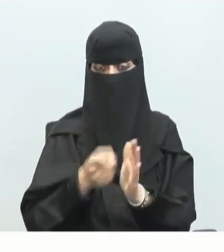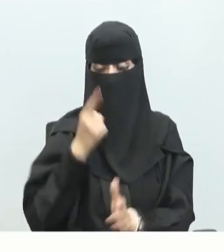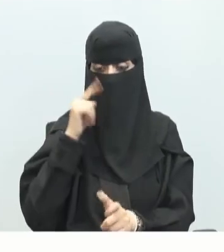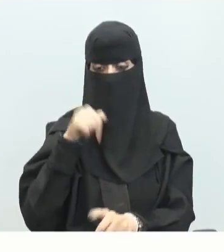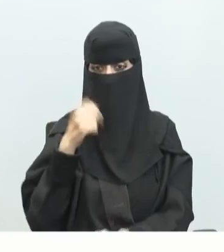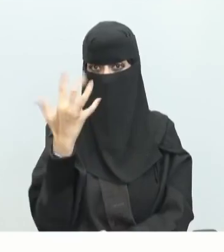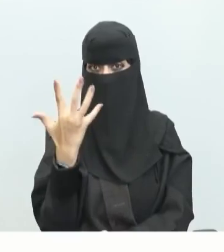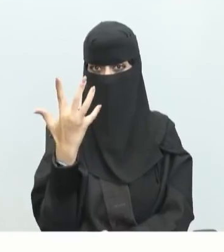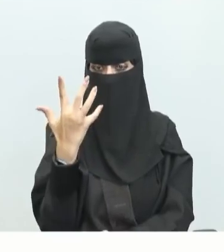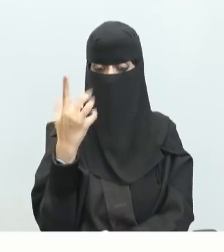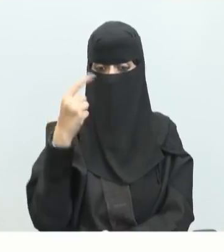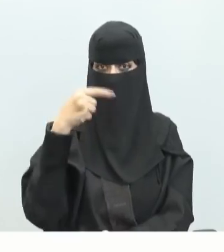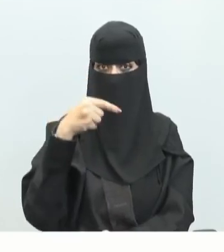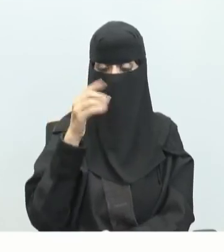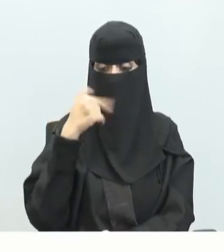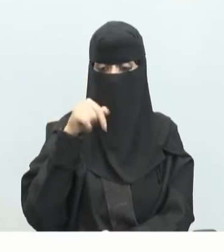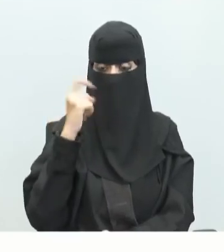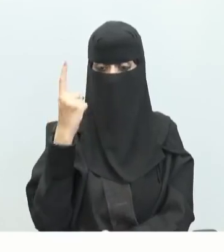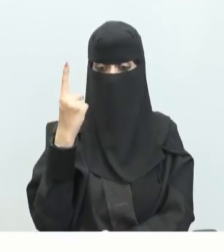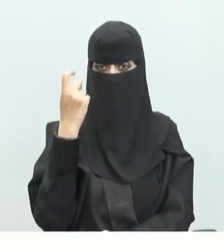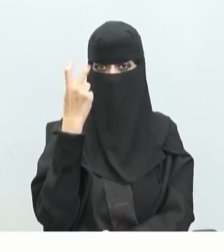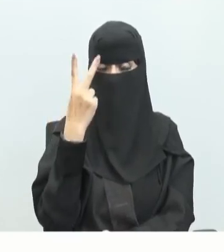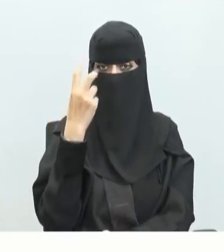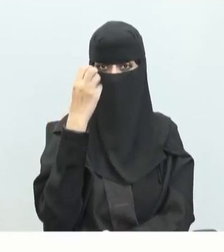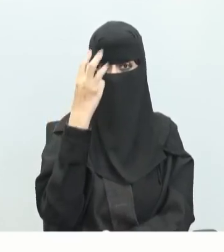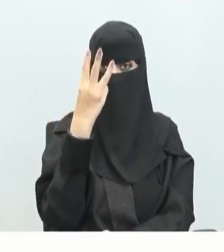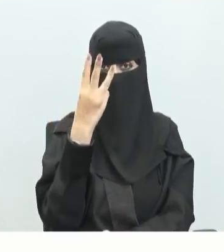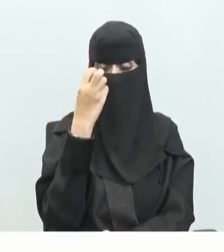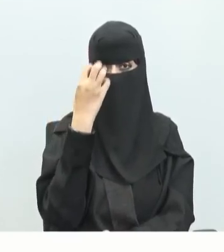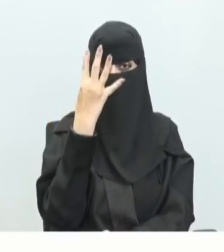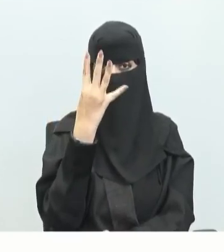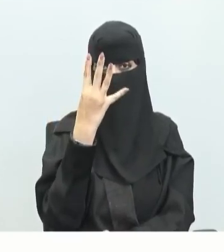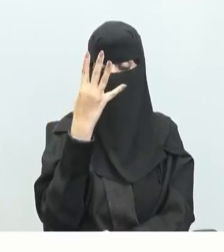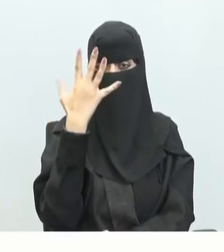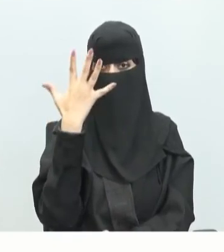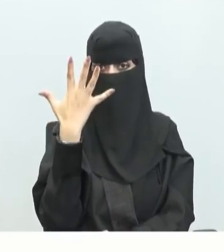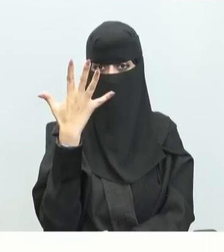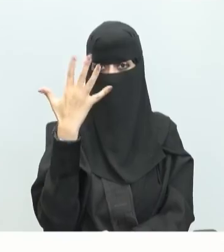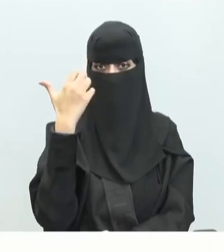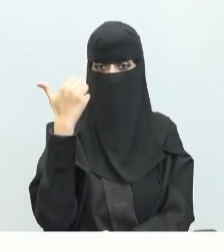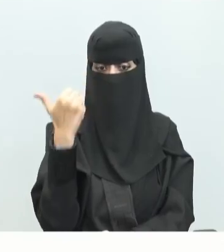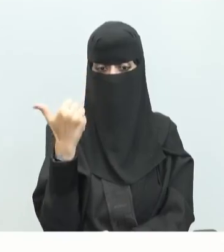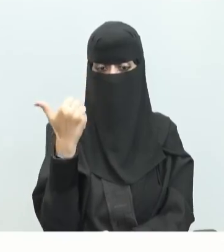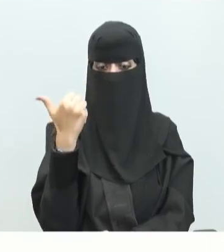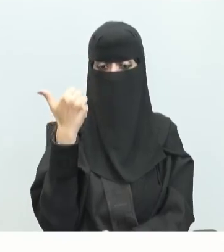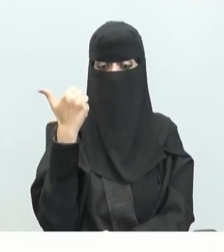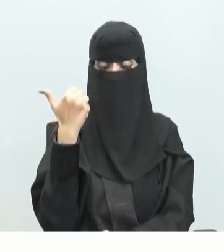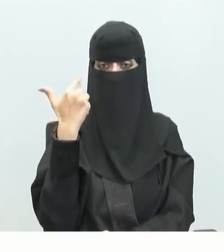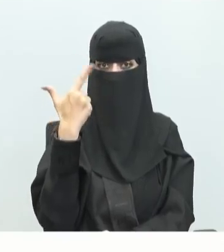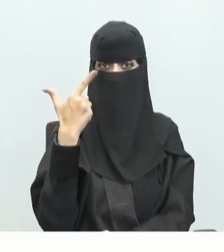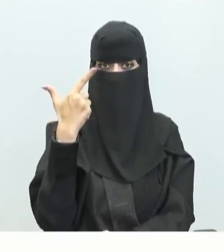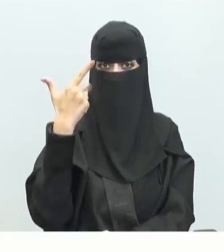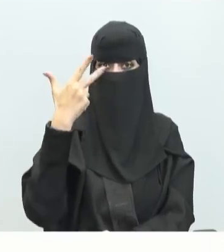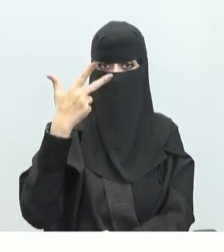هنا واحد واحد اثنين ثلاثه اربعه خمسه سته